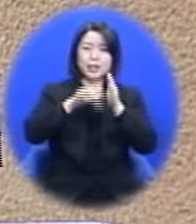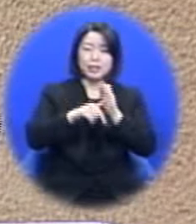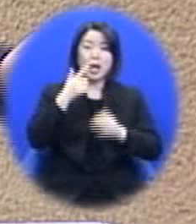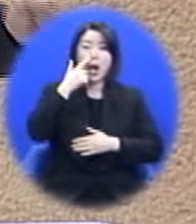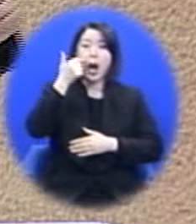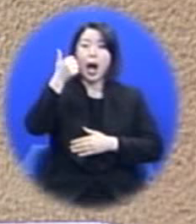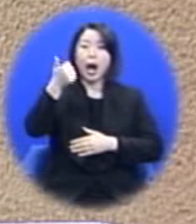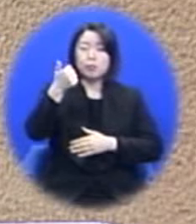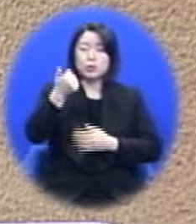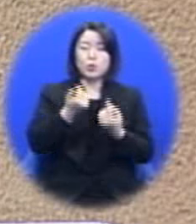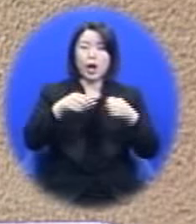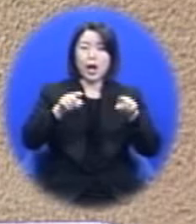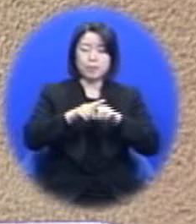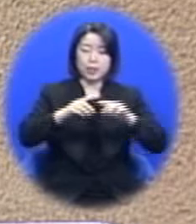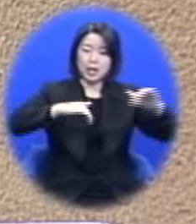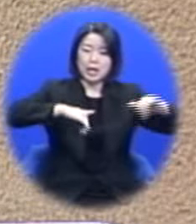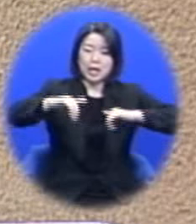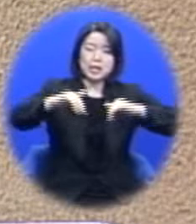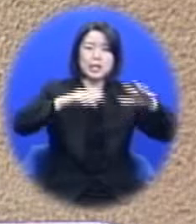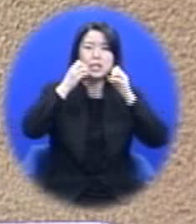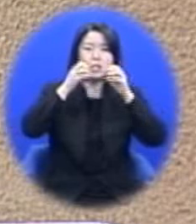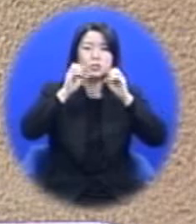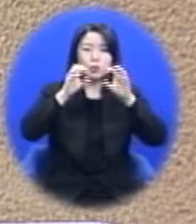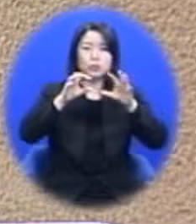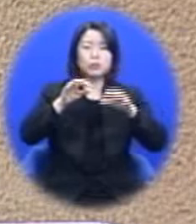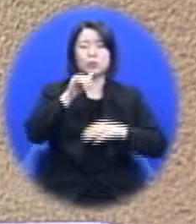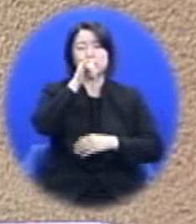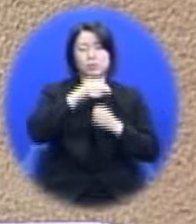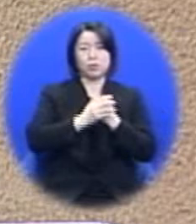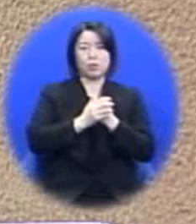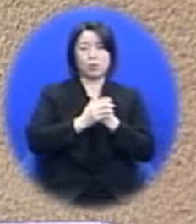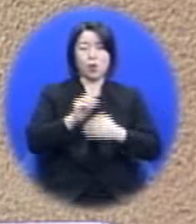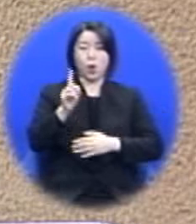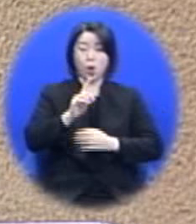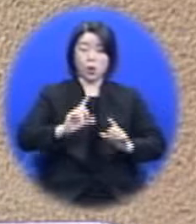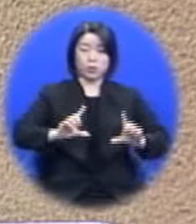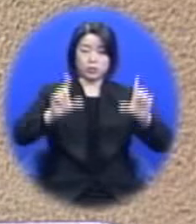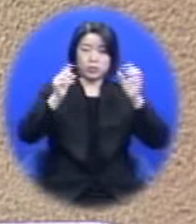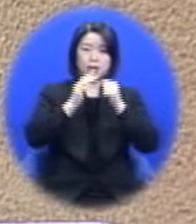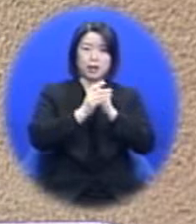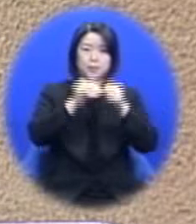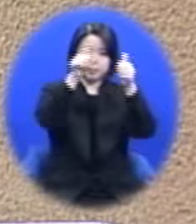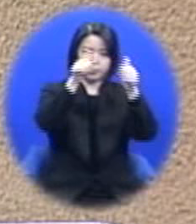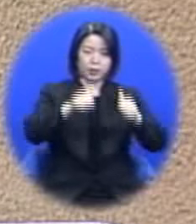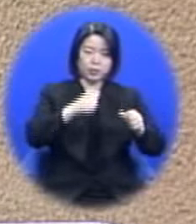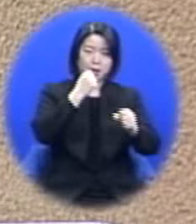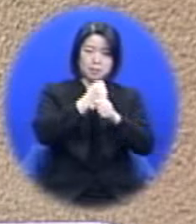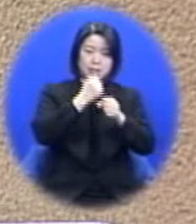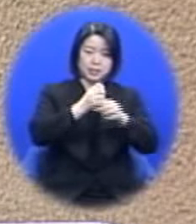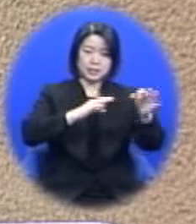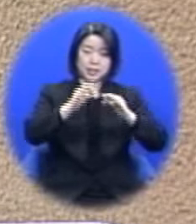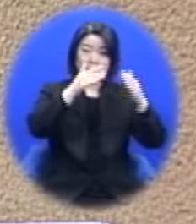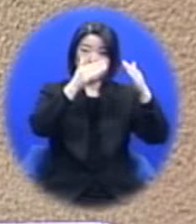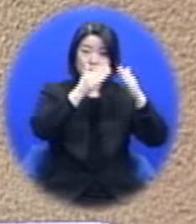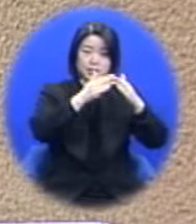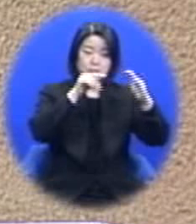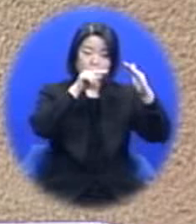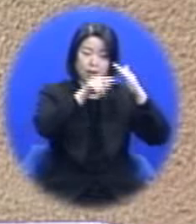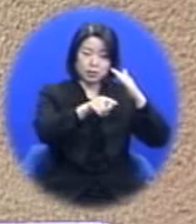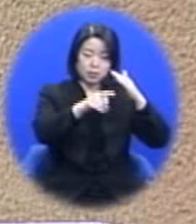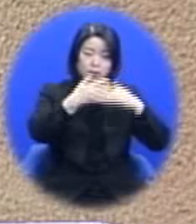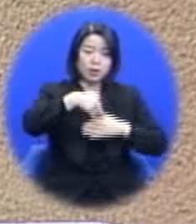함께 노방전도를 다녔습니다. 어느 날 우상 만드는 집에 찾아갔습니다. 가서 복음을